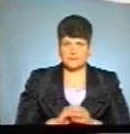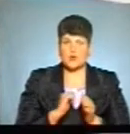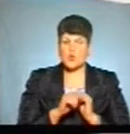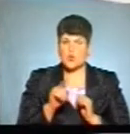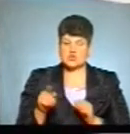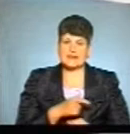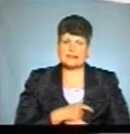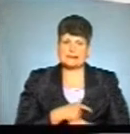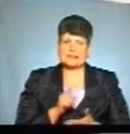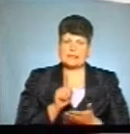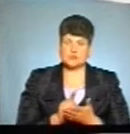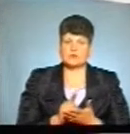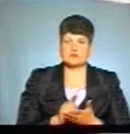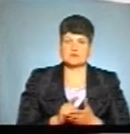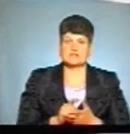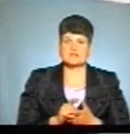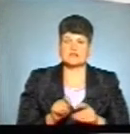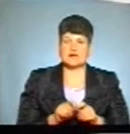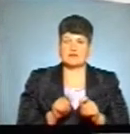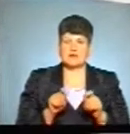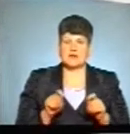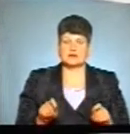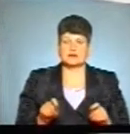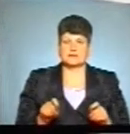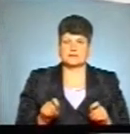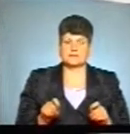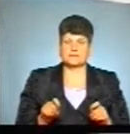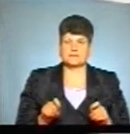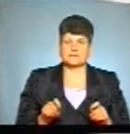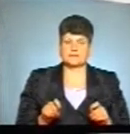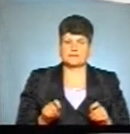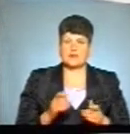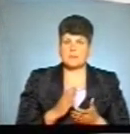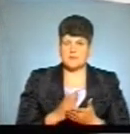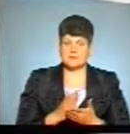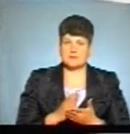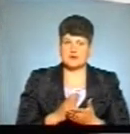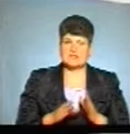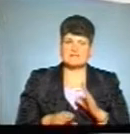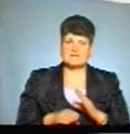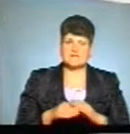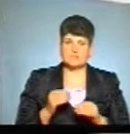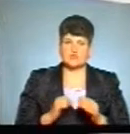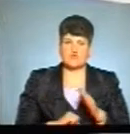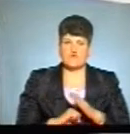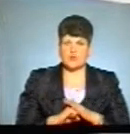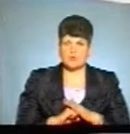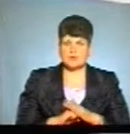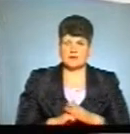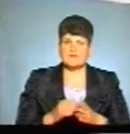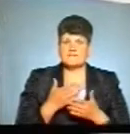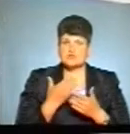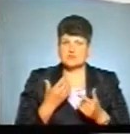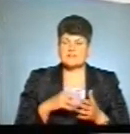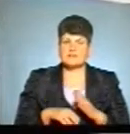кандидат зобов'язаний відкривати, кандидат-мажоритарник зобов'язаний мати виборчий фонд. Відсутність виборчого